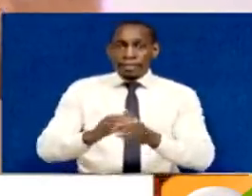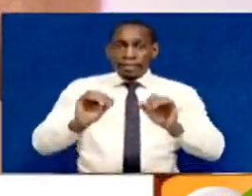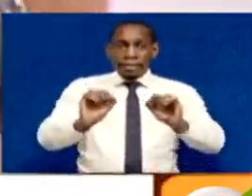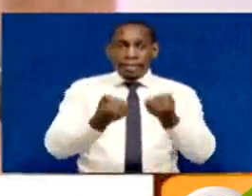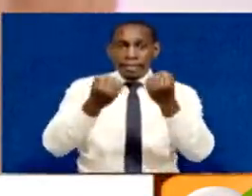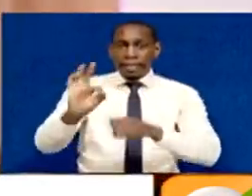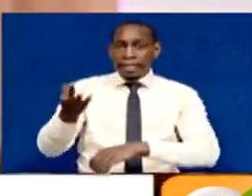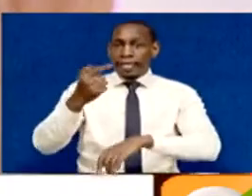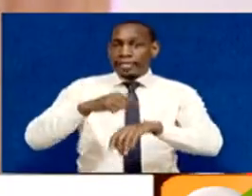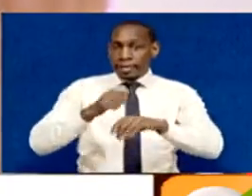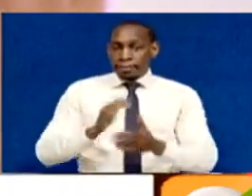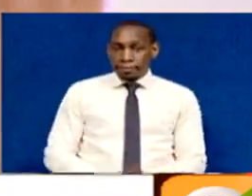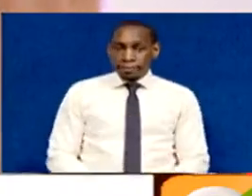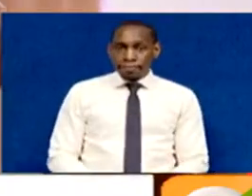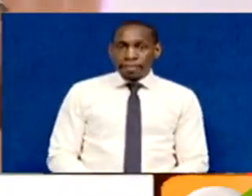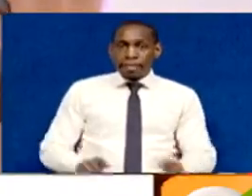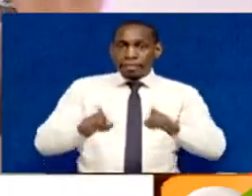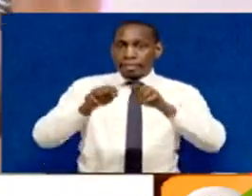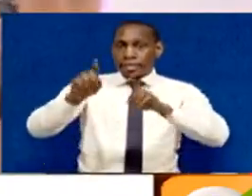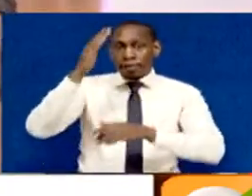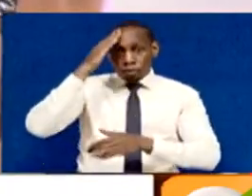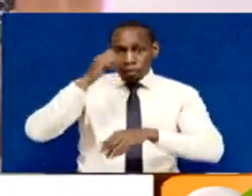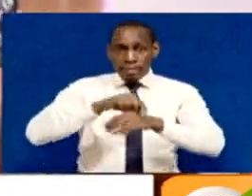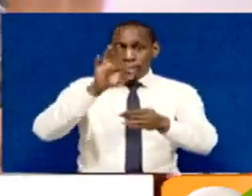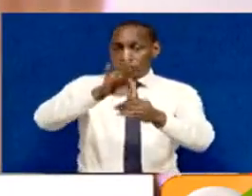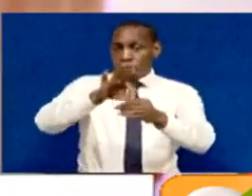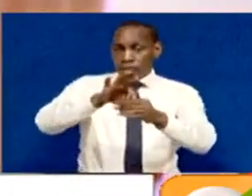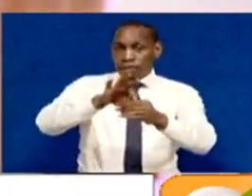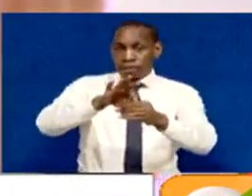yako ya tatu. Na ujua kwamba upigapo